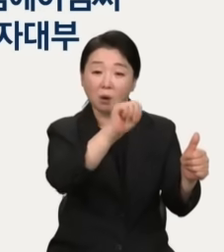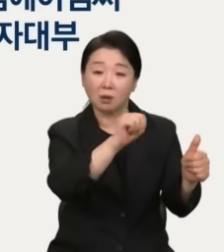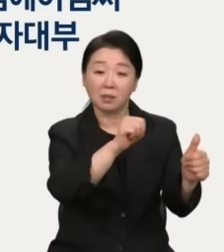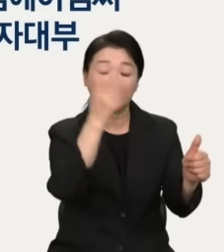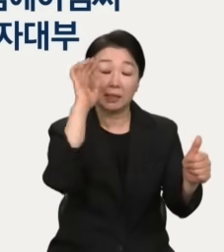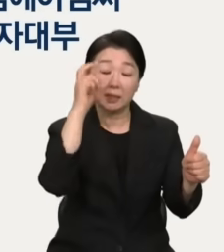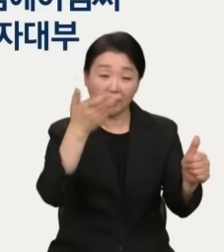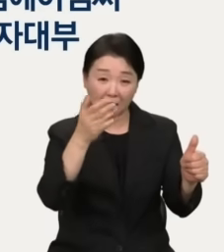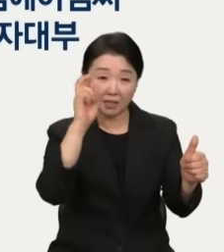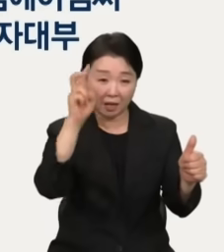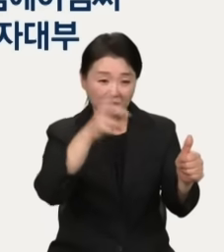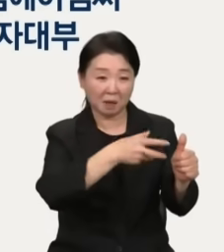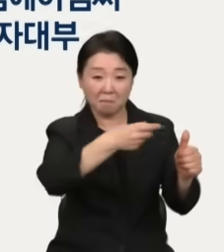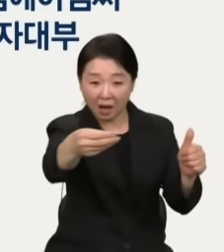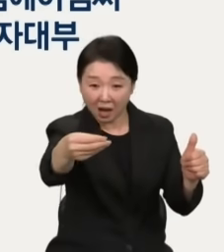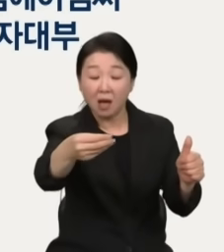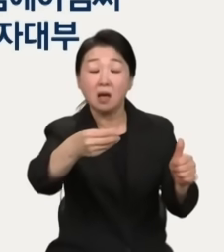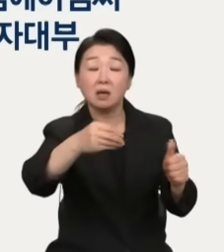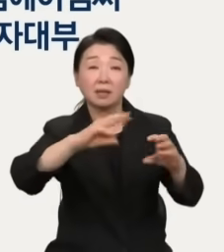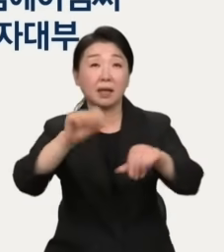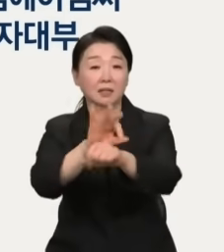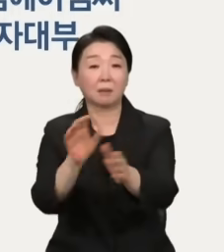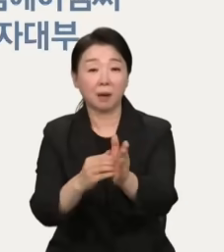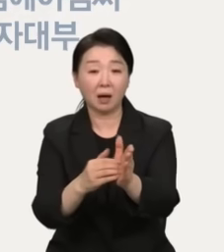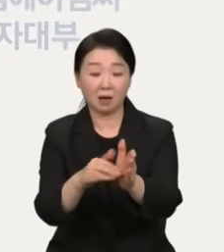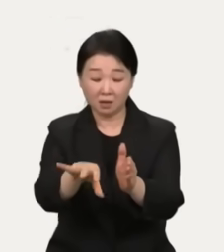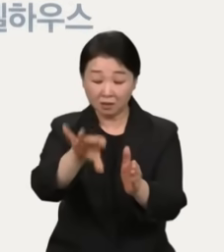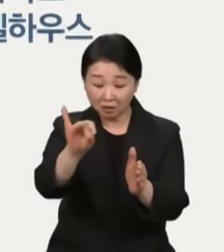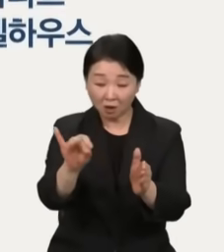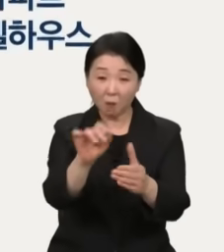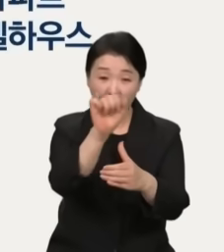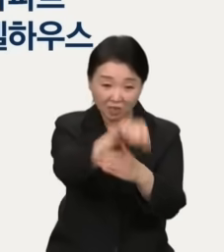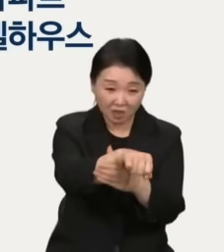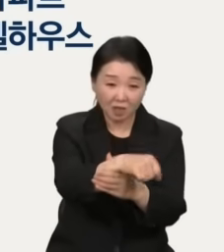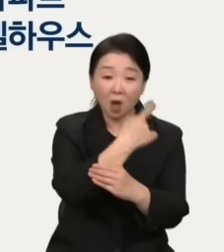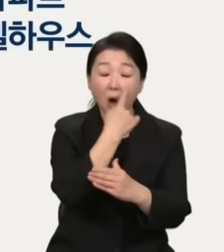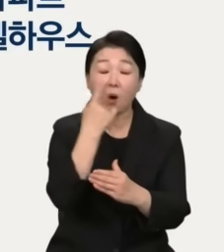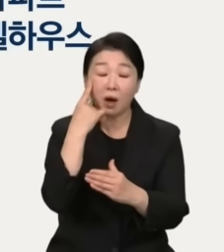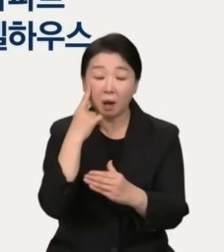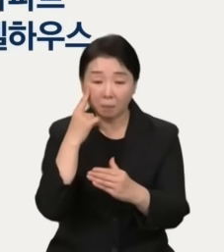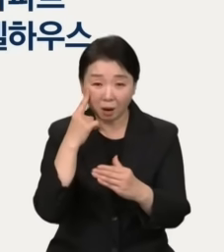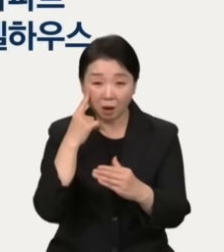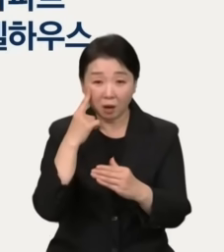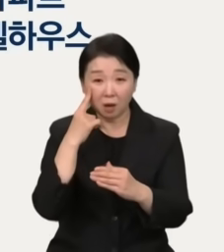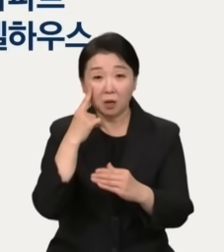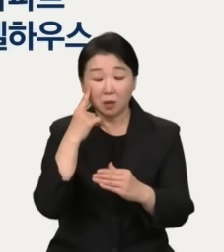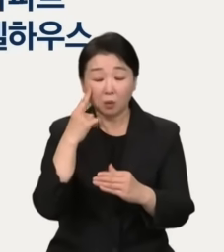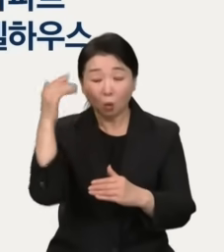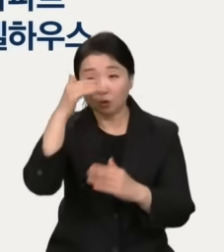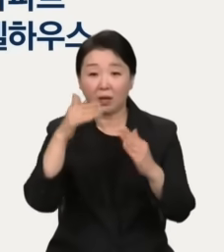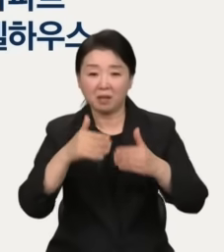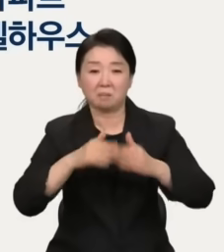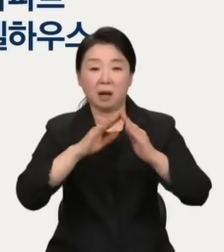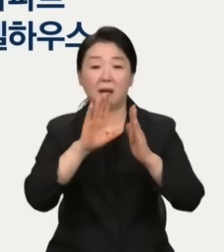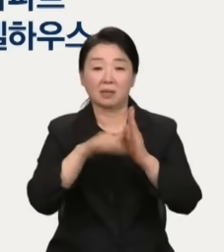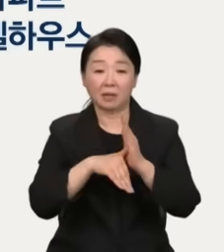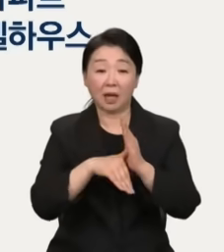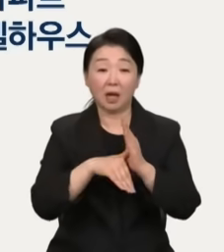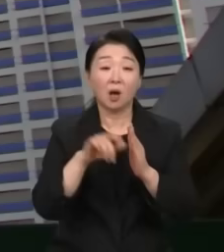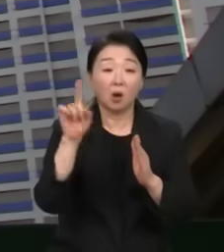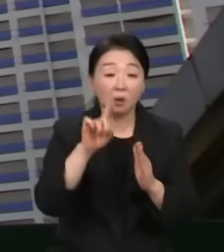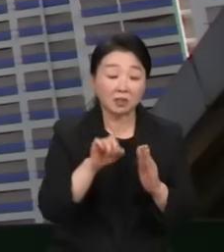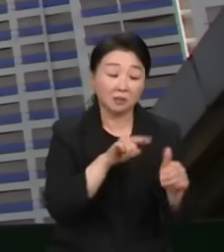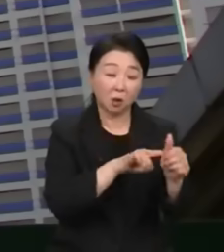다른 계열사에서 부지를 사들였습니다. 초기 인허가 비용과 모델하우스 건립비 등 수십억 원은 4만 기업이 대신